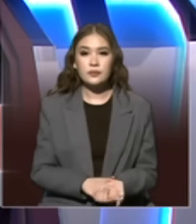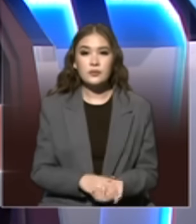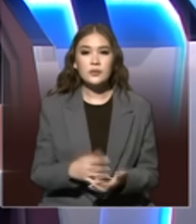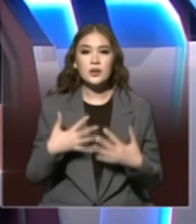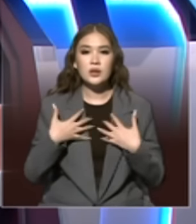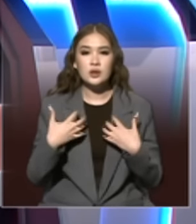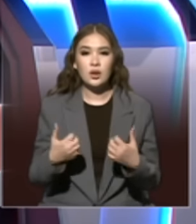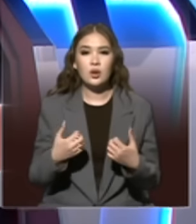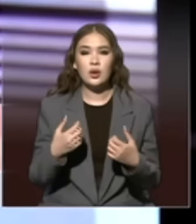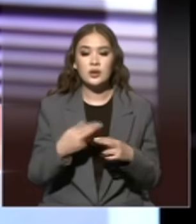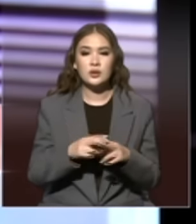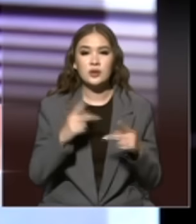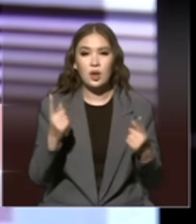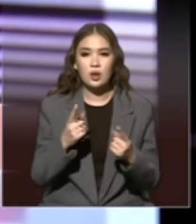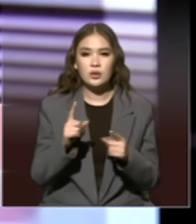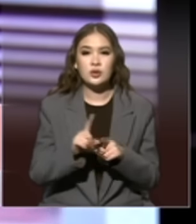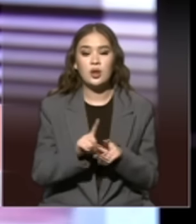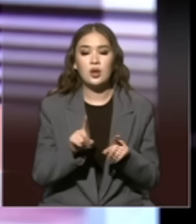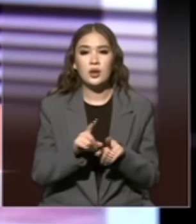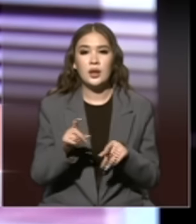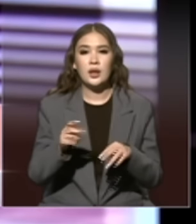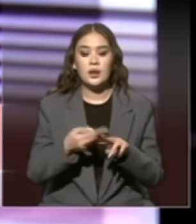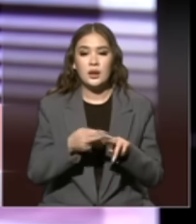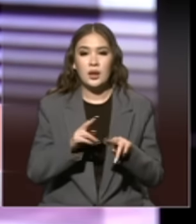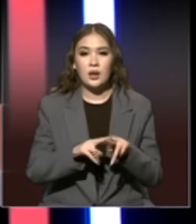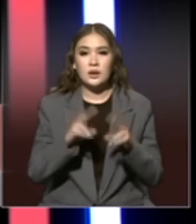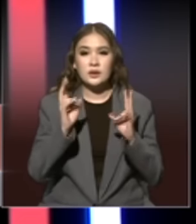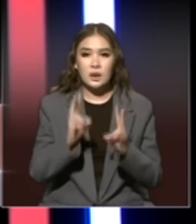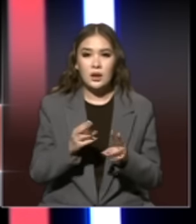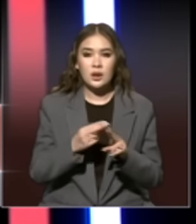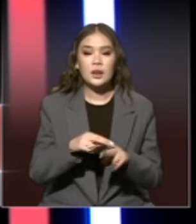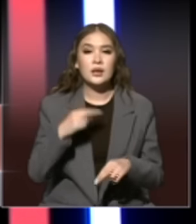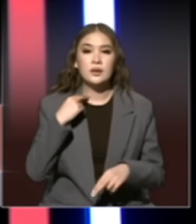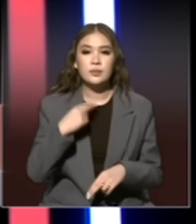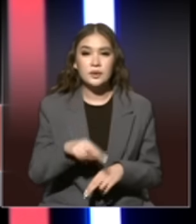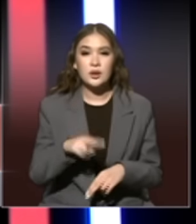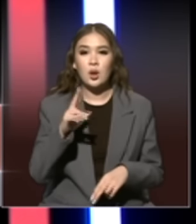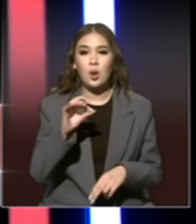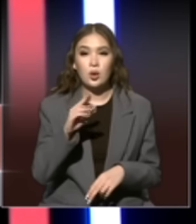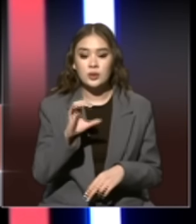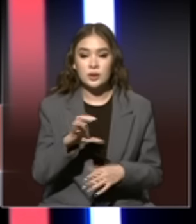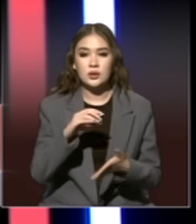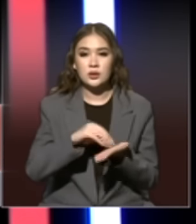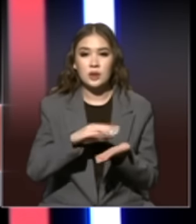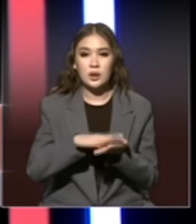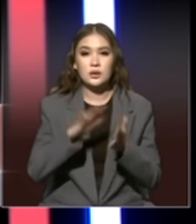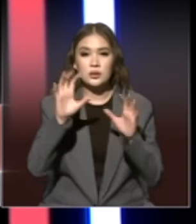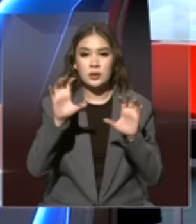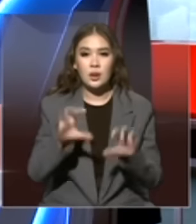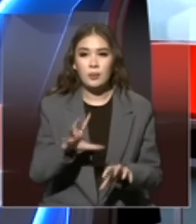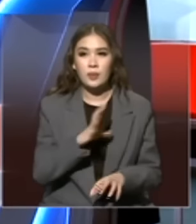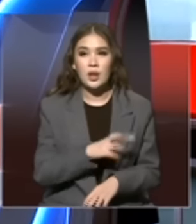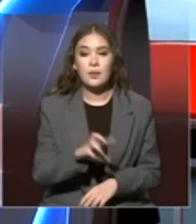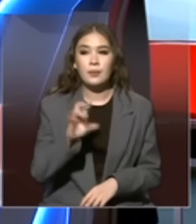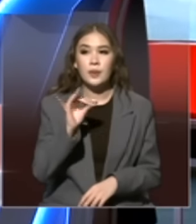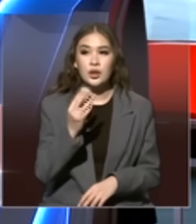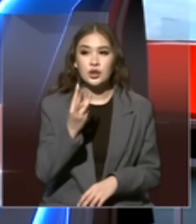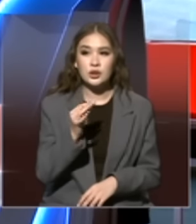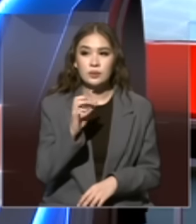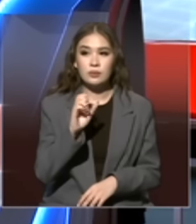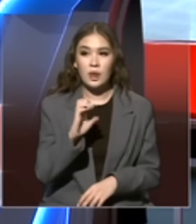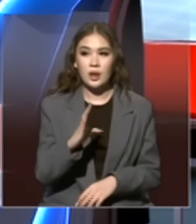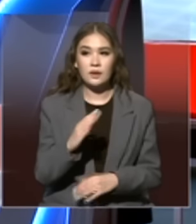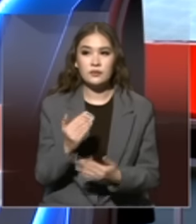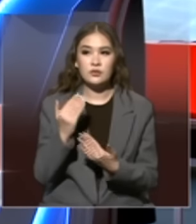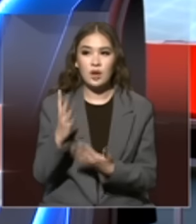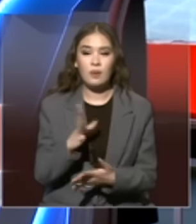Денсаулыққа жеңіл зиян келтіруге қатысты жауапкершілік қылмыстық кодекске енгізілді. Бұл заңның қабылдануын Бишімбаевсы жеңілдетті деп